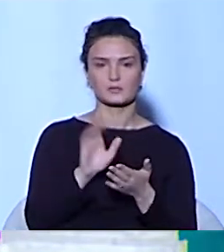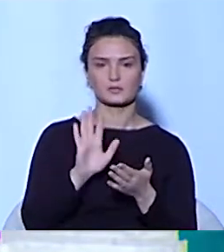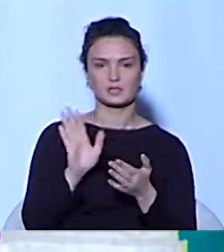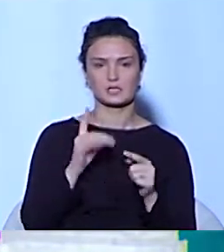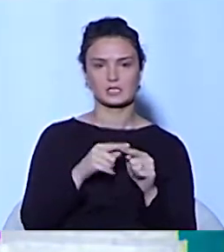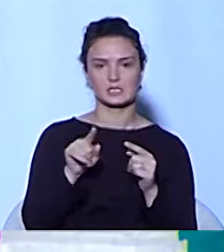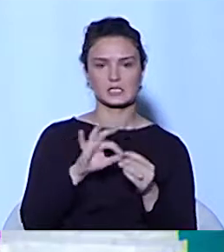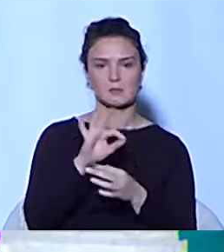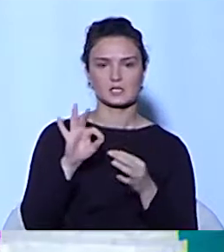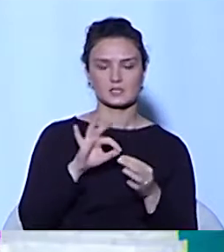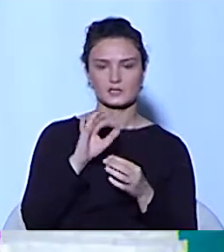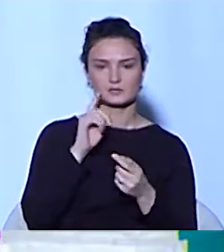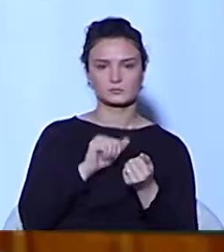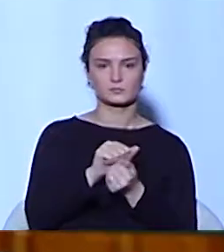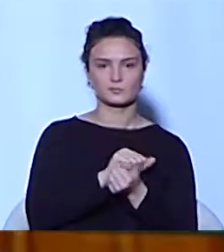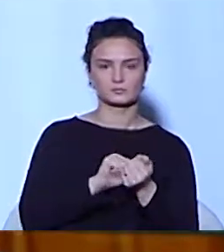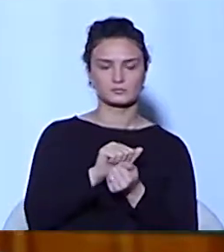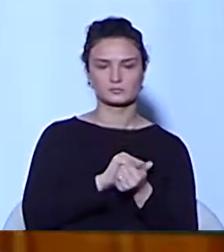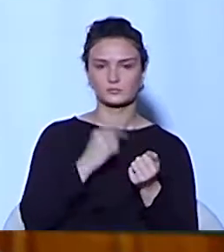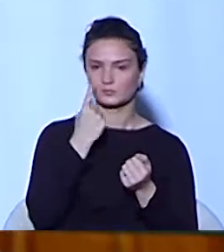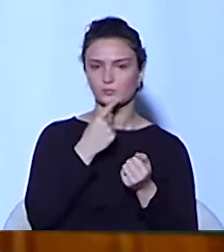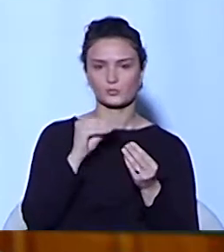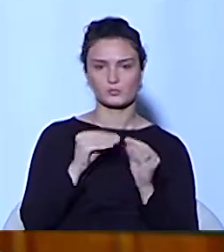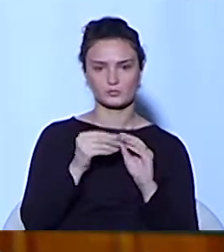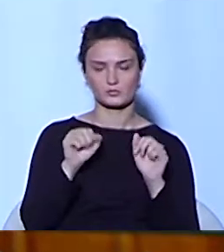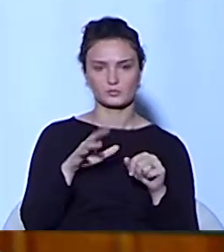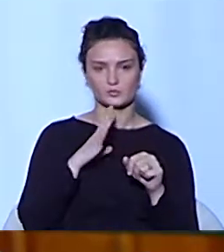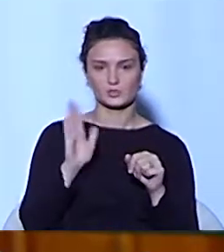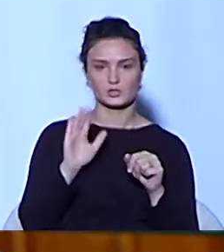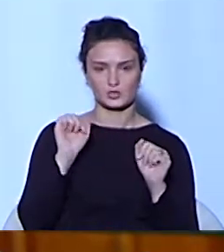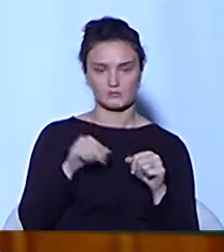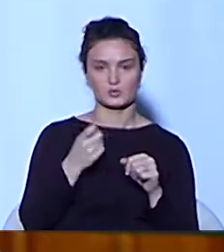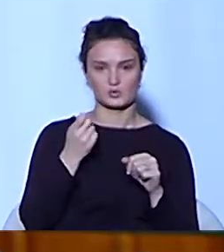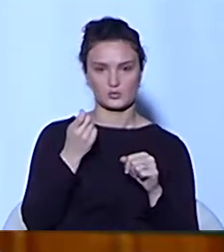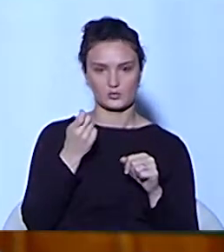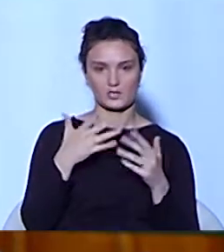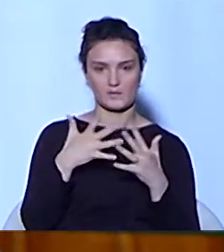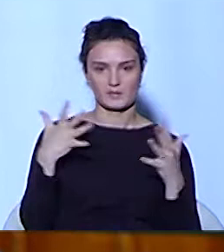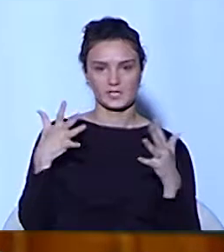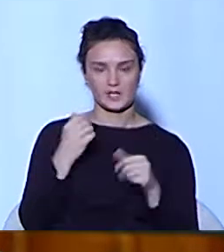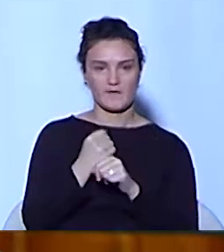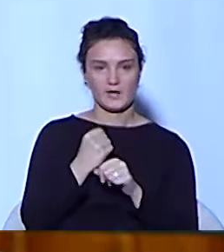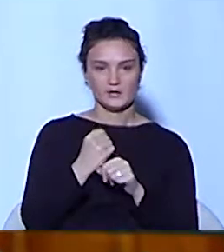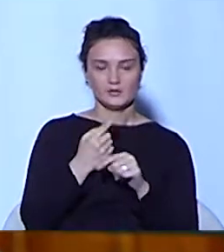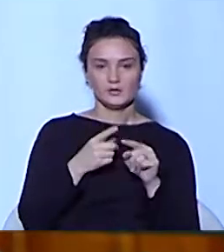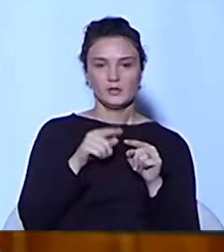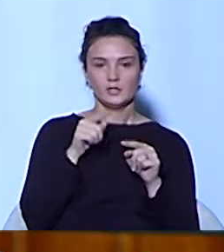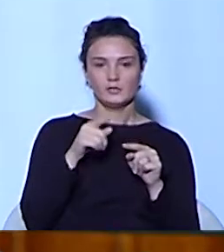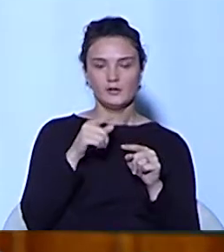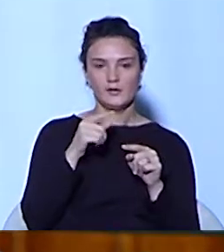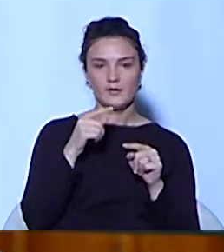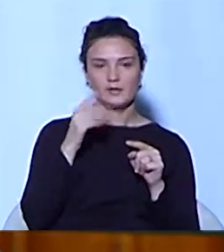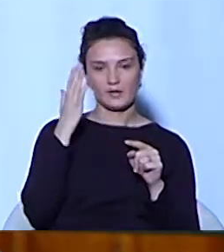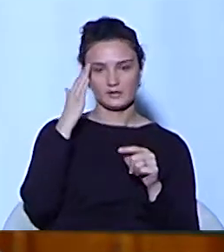იყოს ზედმეტად ხრაშუნა, თუ პირის ღრუს პრობლემა აქვს ხანდაზმულ, შეიძლება თერმულად ცოტაოდნავ მეტად დავამუშავოთ, ოღონდ ეს ორთქლში